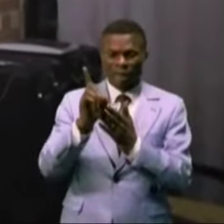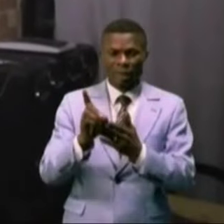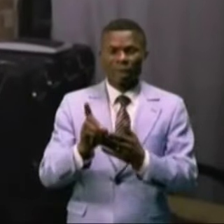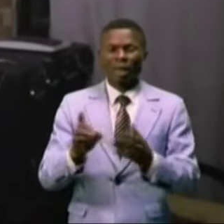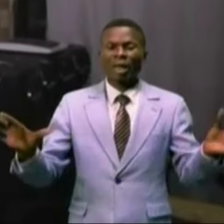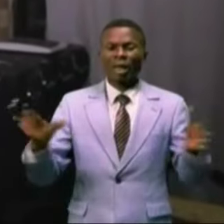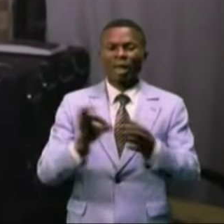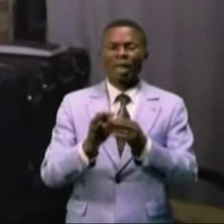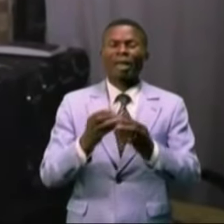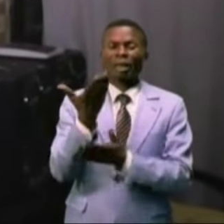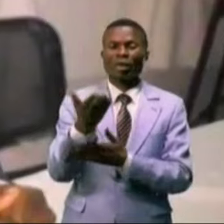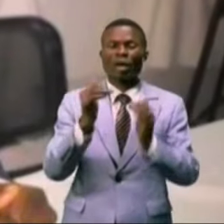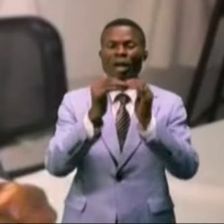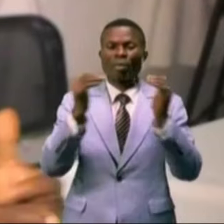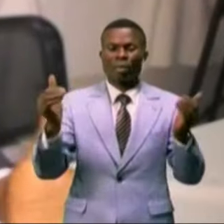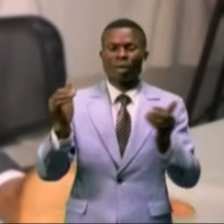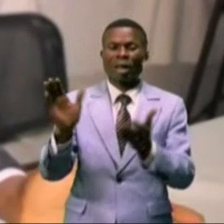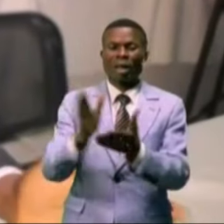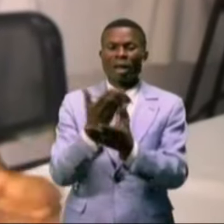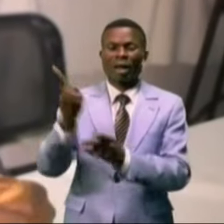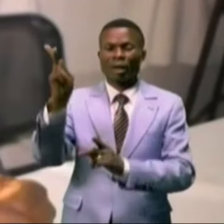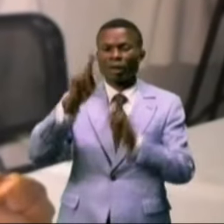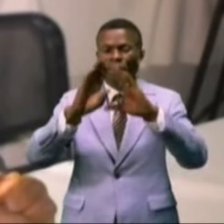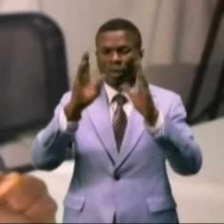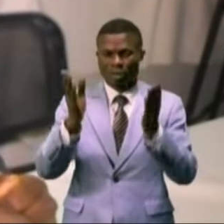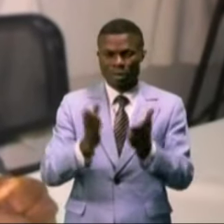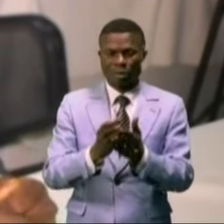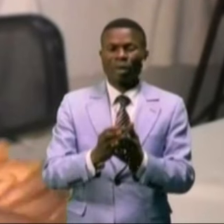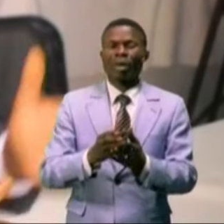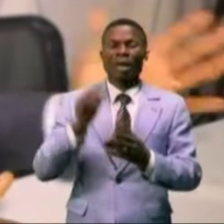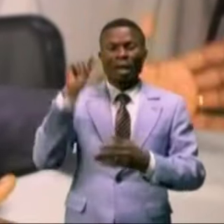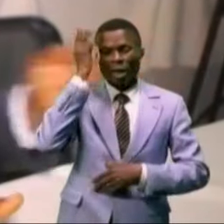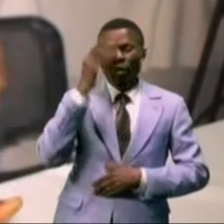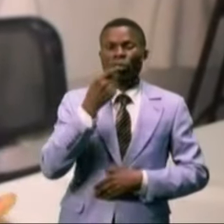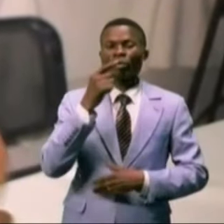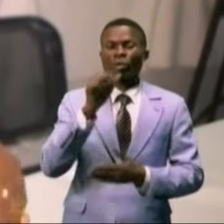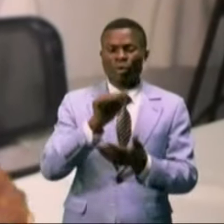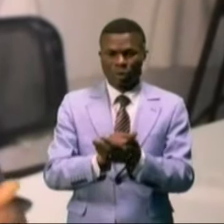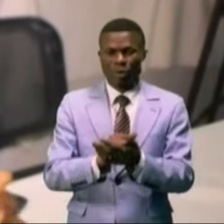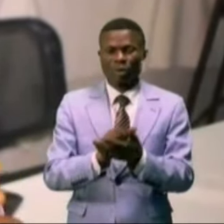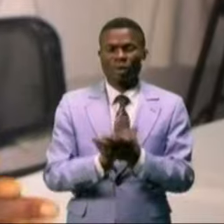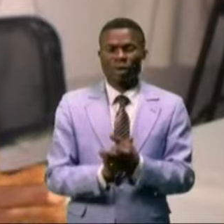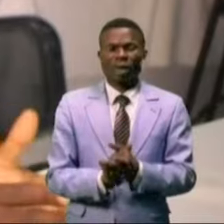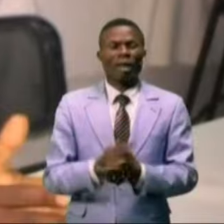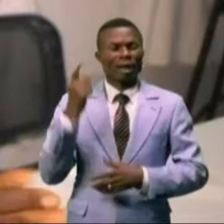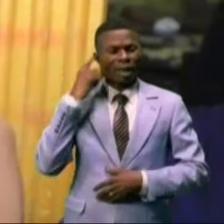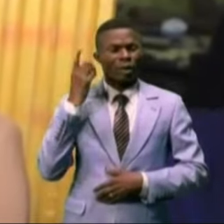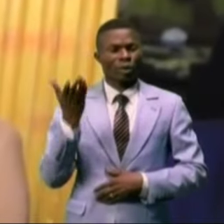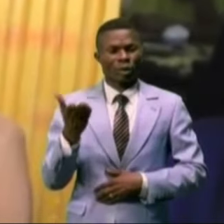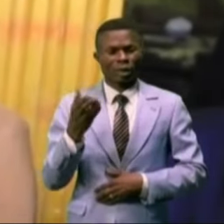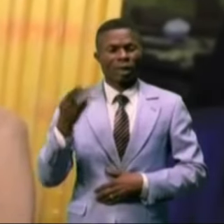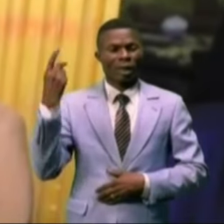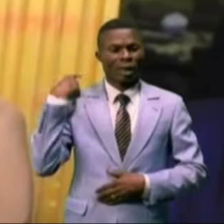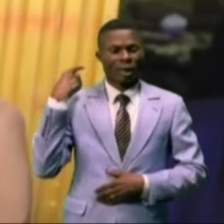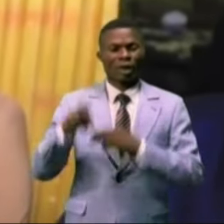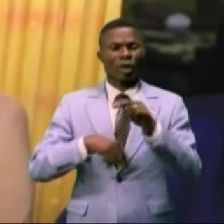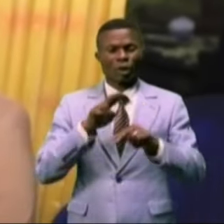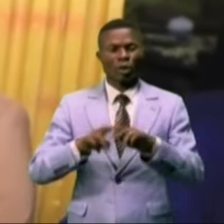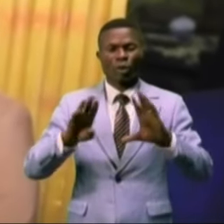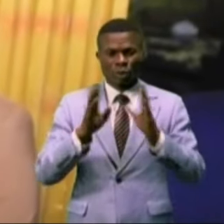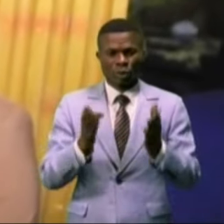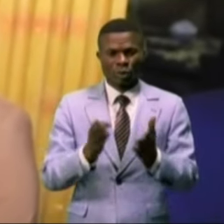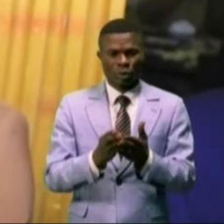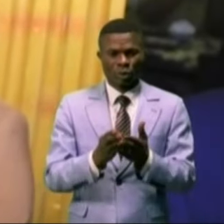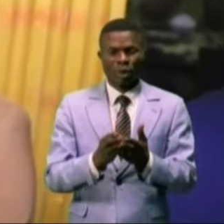cohabitation pacifique entre les peuples, a renchéri Joseph Kamboulou. Très réceptif, les notabilités de Kazumba